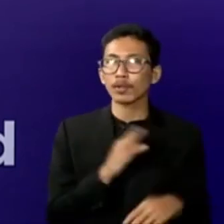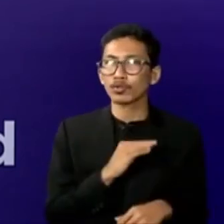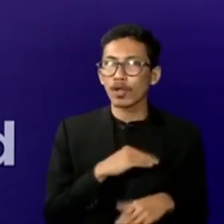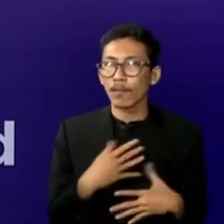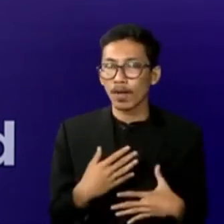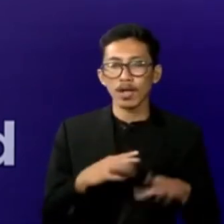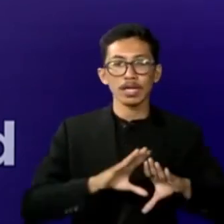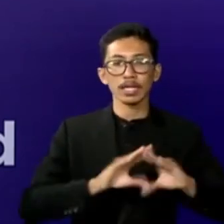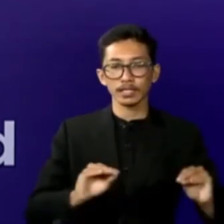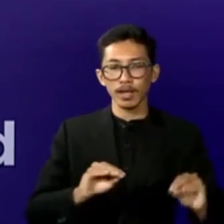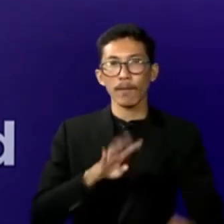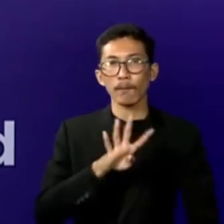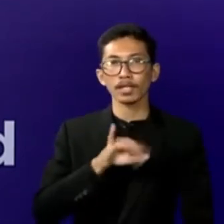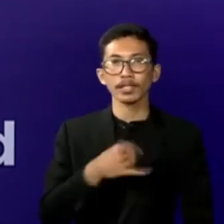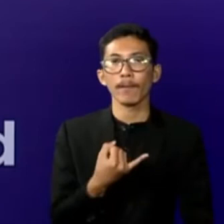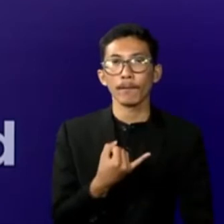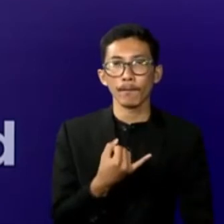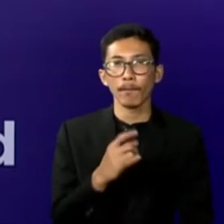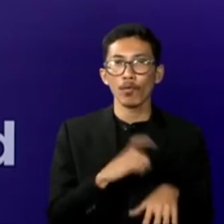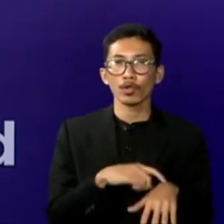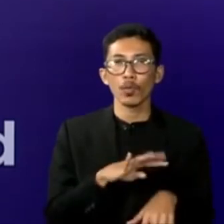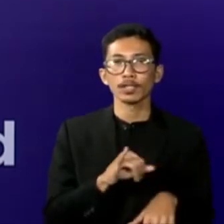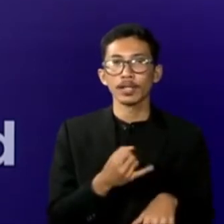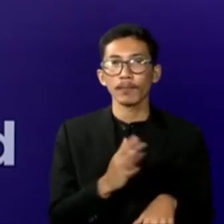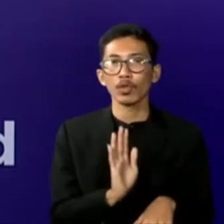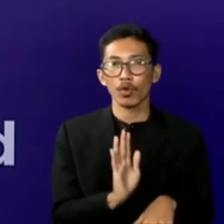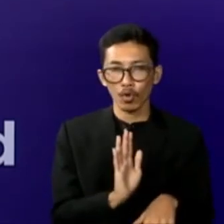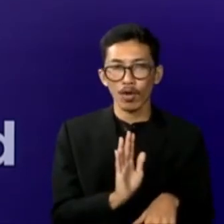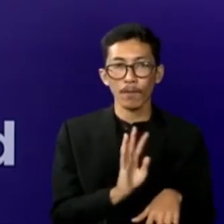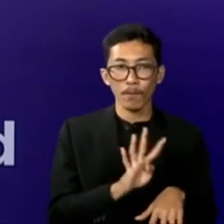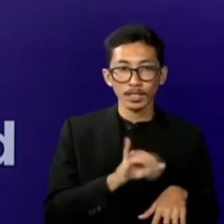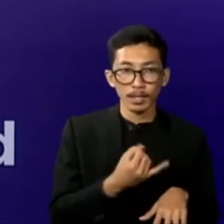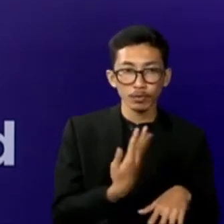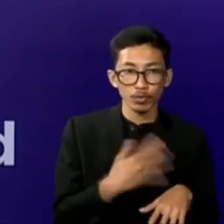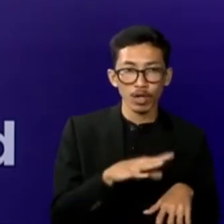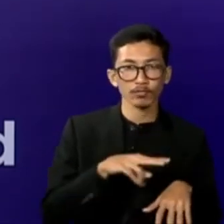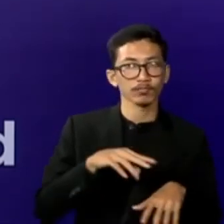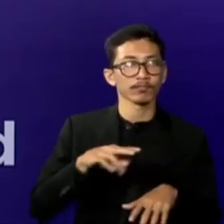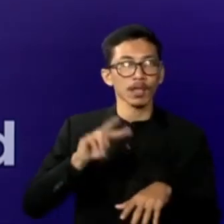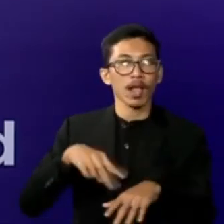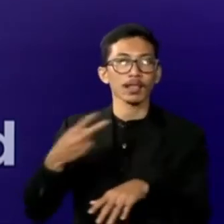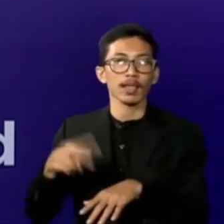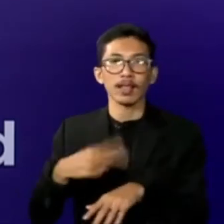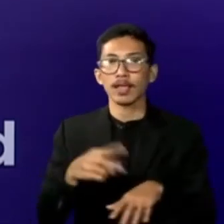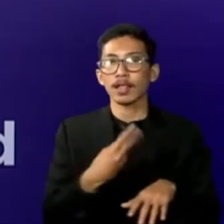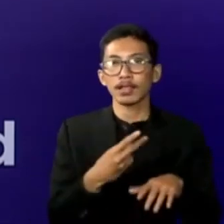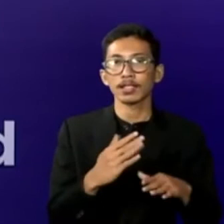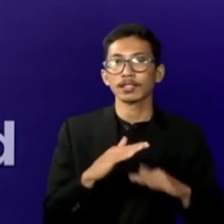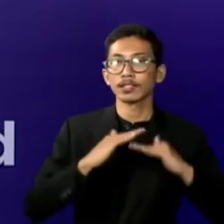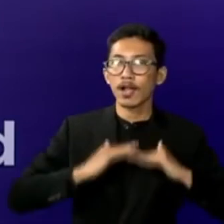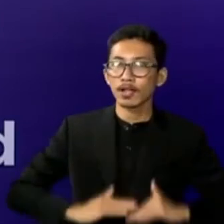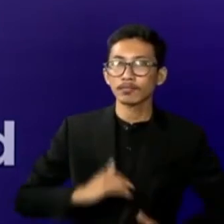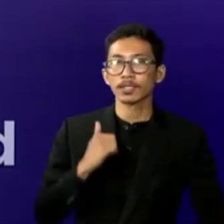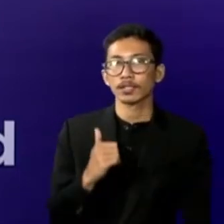di luar itu mereka bekerja tidak bekerja tapi istirahat besoknya bekerja empat hari empat jam lagi tapi